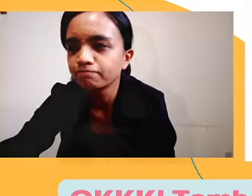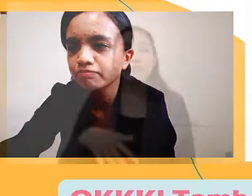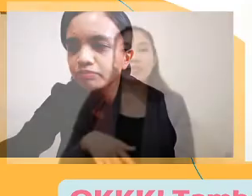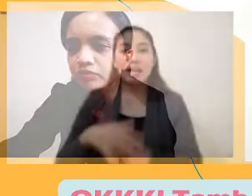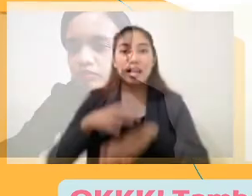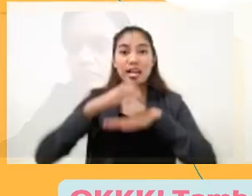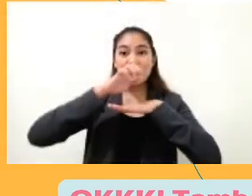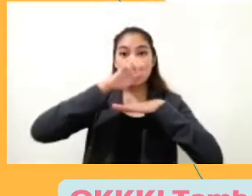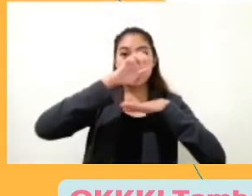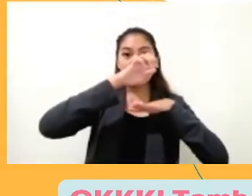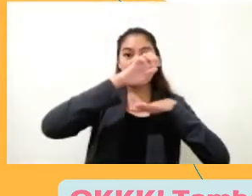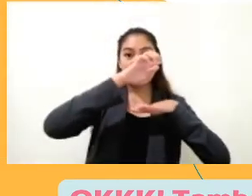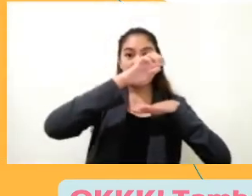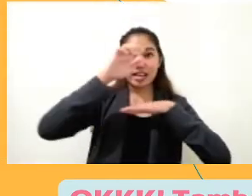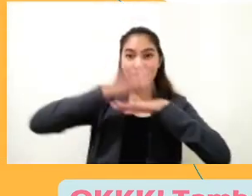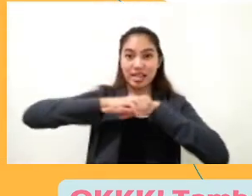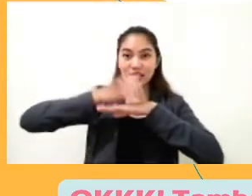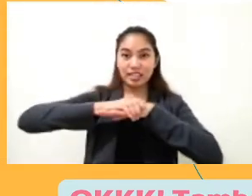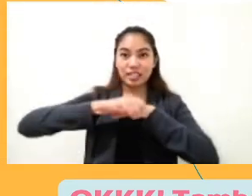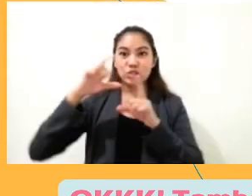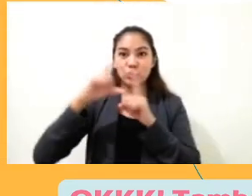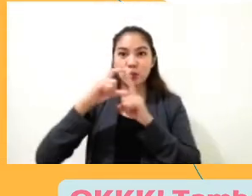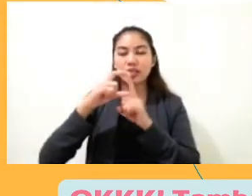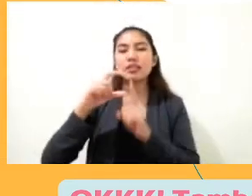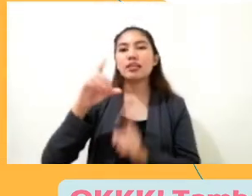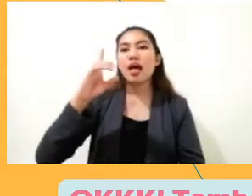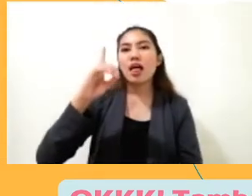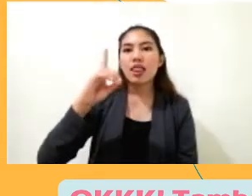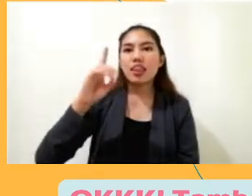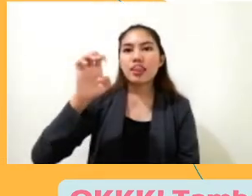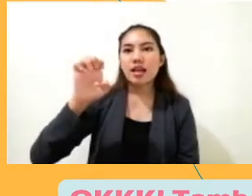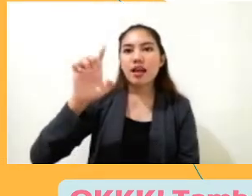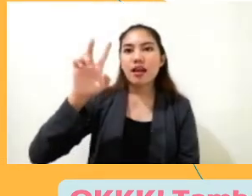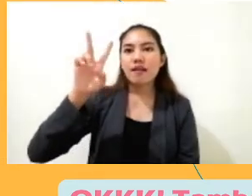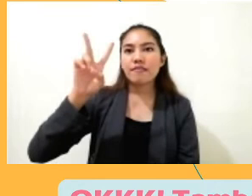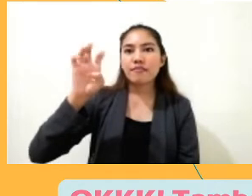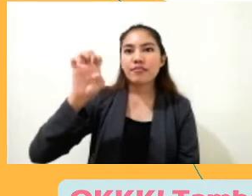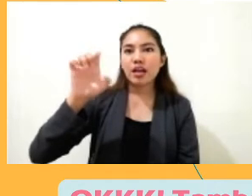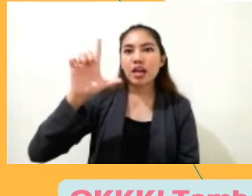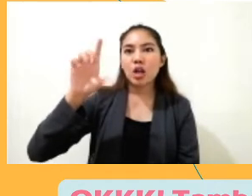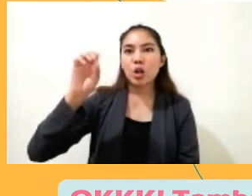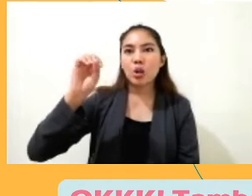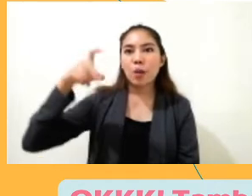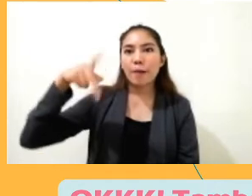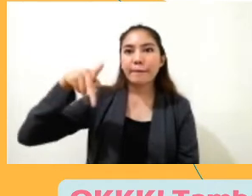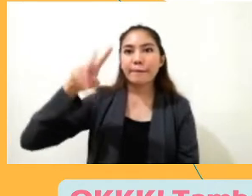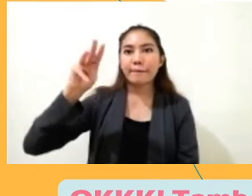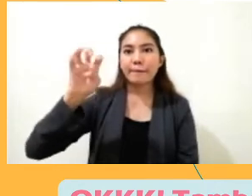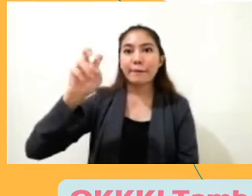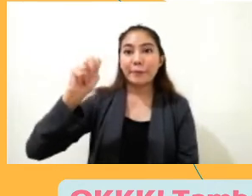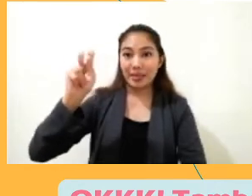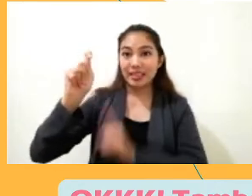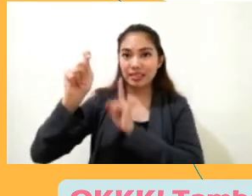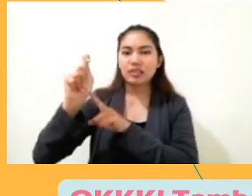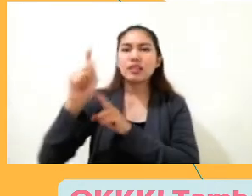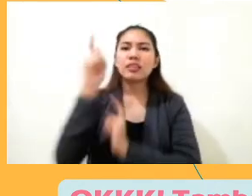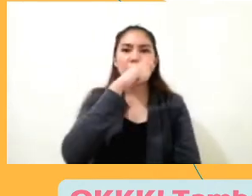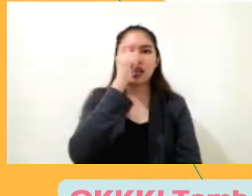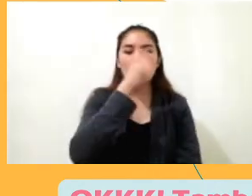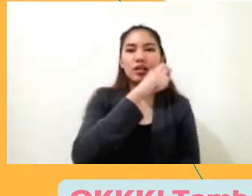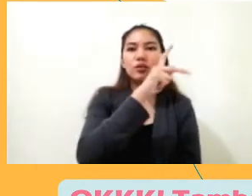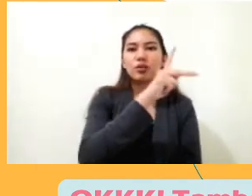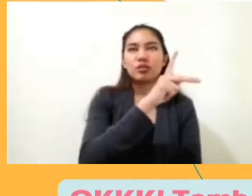pag-unlad or kaunlaran is actually development. So from the basic words And sinabi nga ni Ate Kari kanina